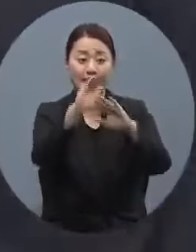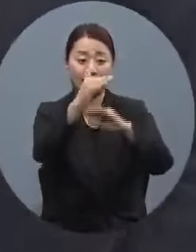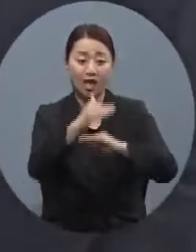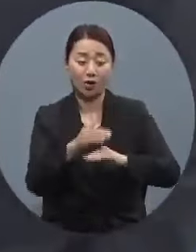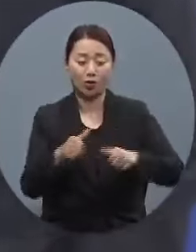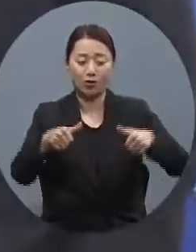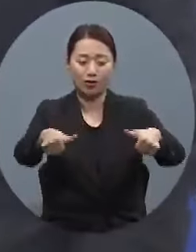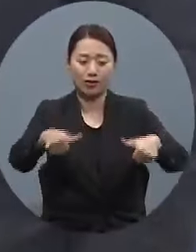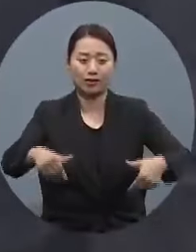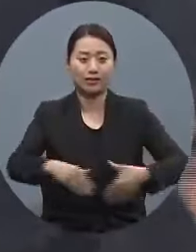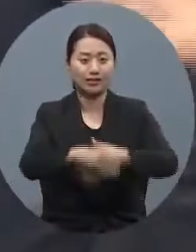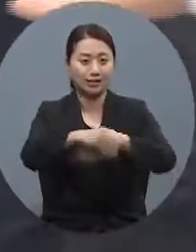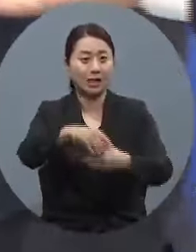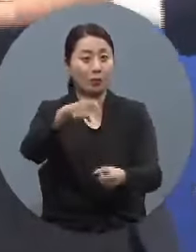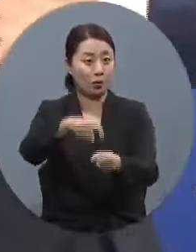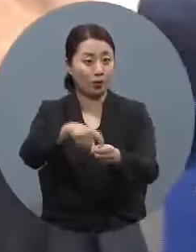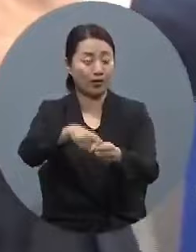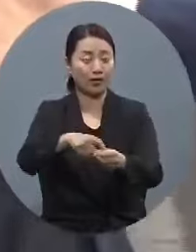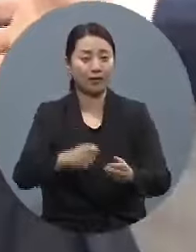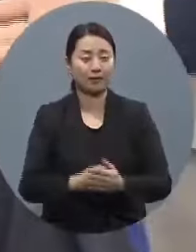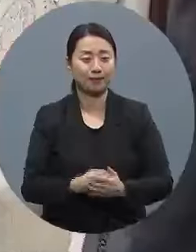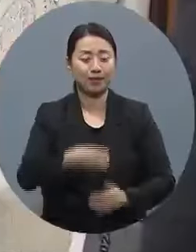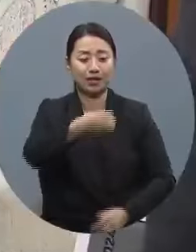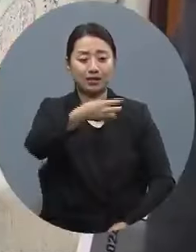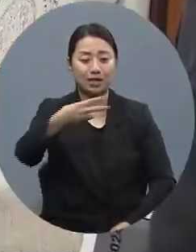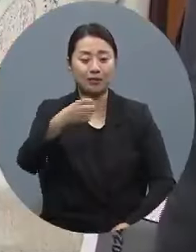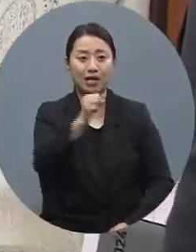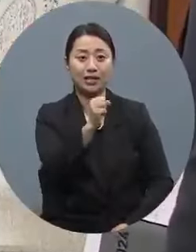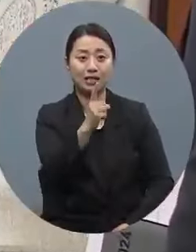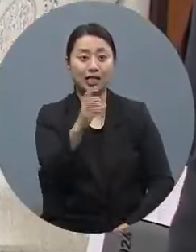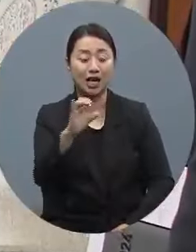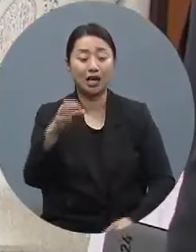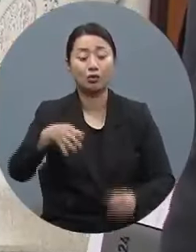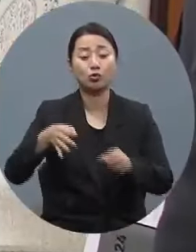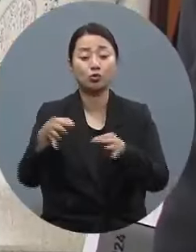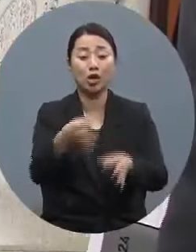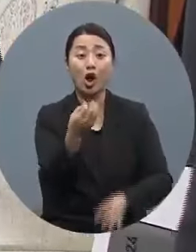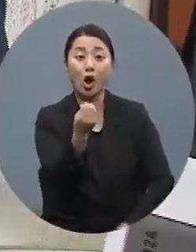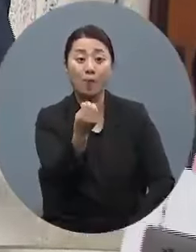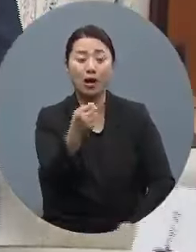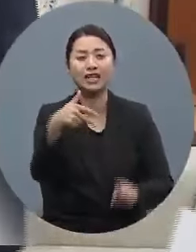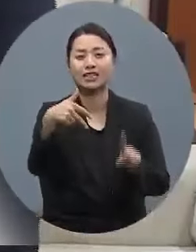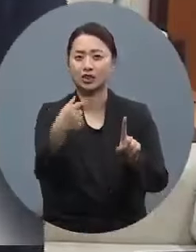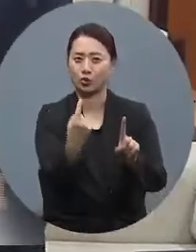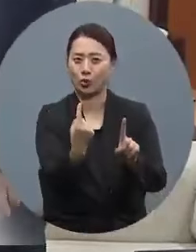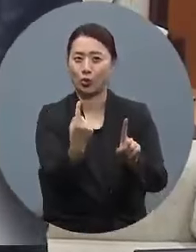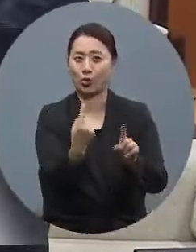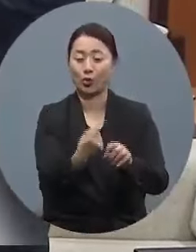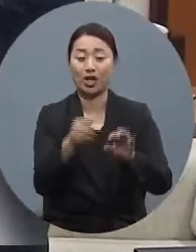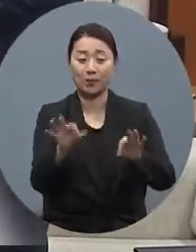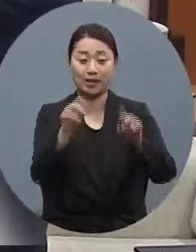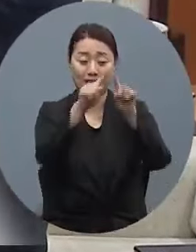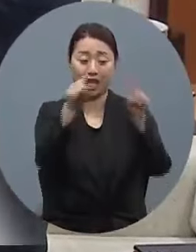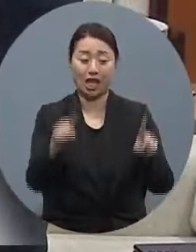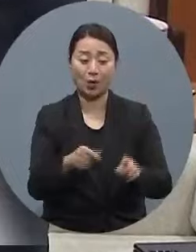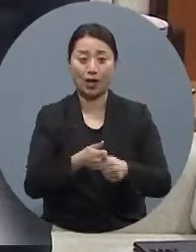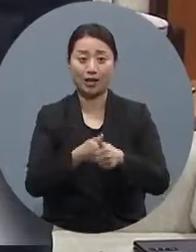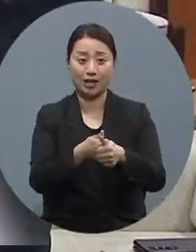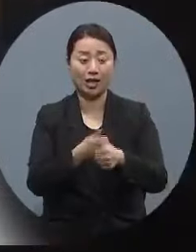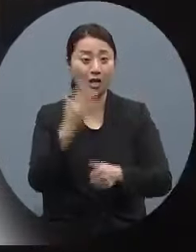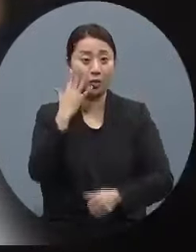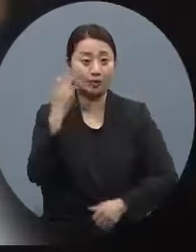투자양해각서를 맺기 위해서입니다 S SDI 발표한 투자 규모는 1조원대 규모 이번 각서에 따라 삼성